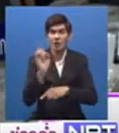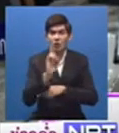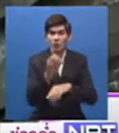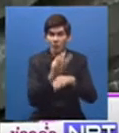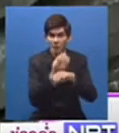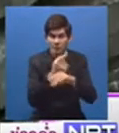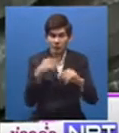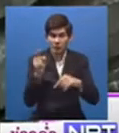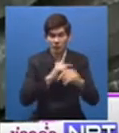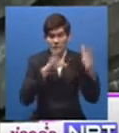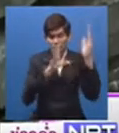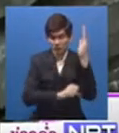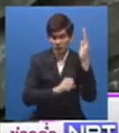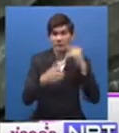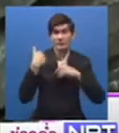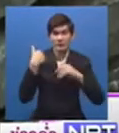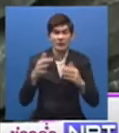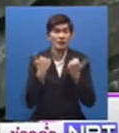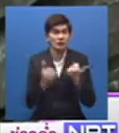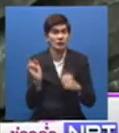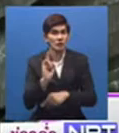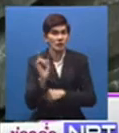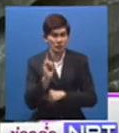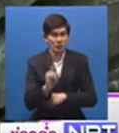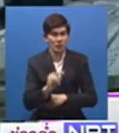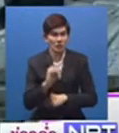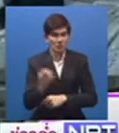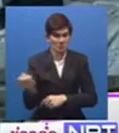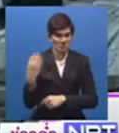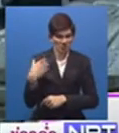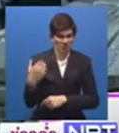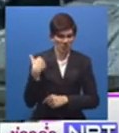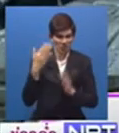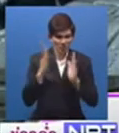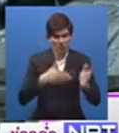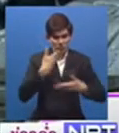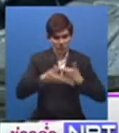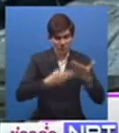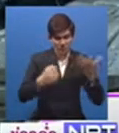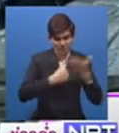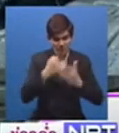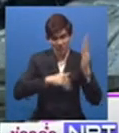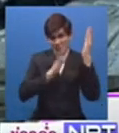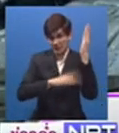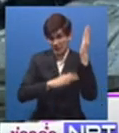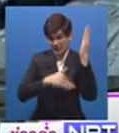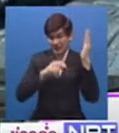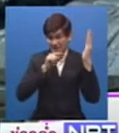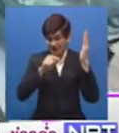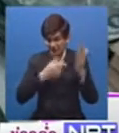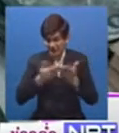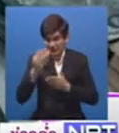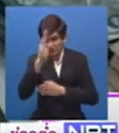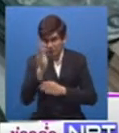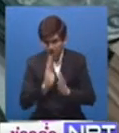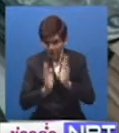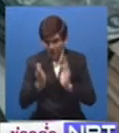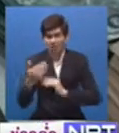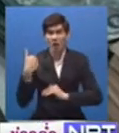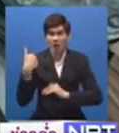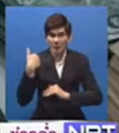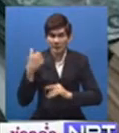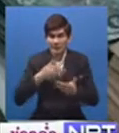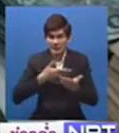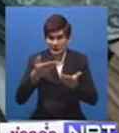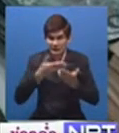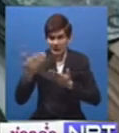รัฐภูมิจังหวัดสงขลาโดยเจ้าหน้าที่รับแจ้งจากสายว่ามีนักค้ายาเสพติดจากภาคใต้ได้สั่งซื้อกัญชาจากนักค้ายาเสพติด